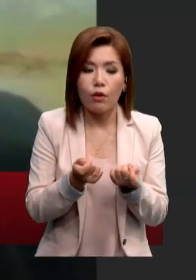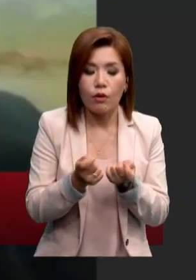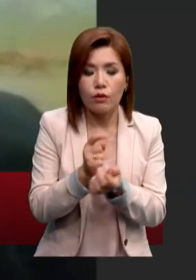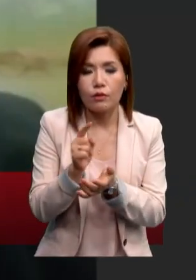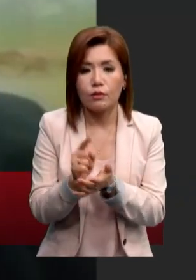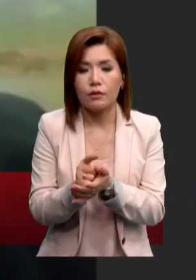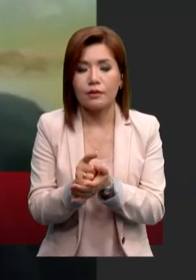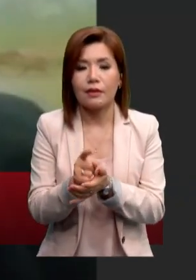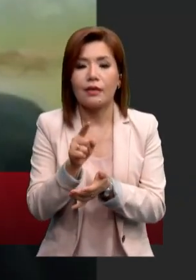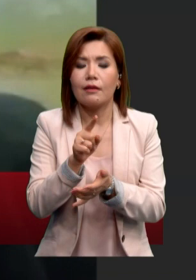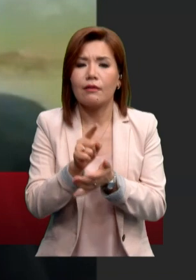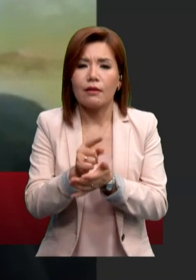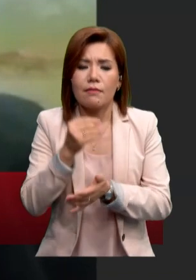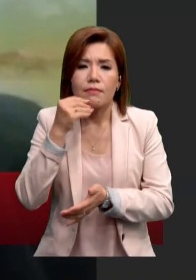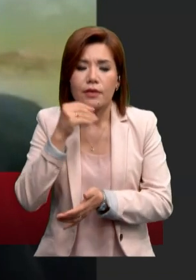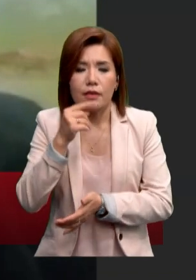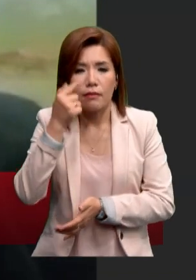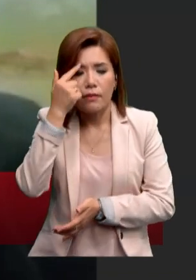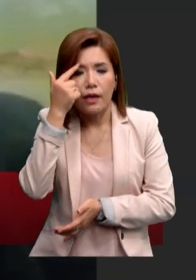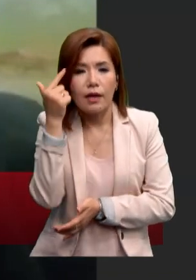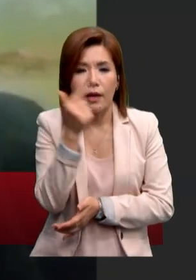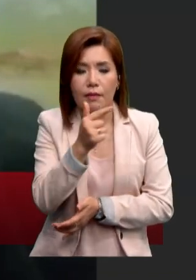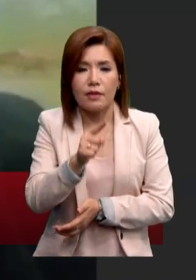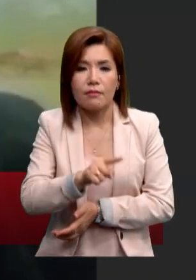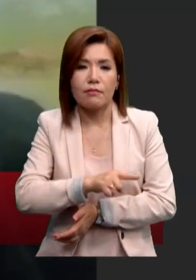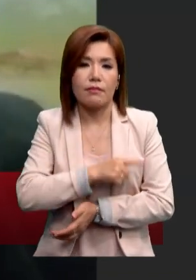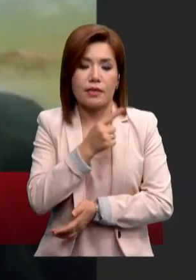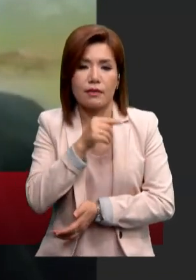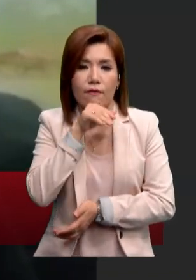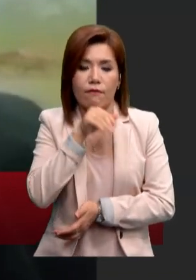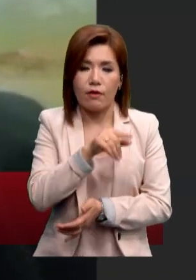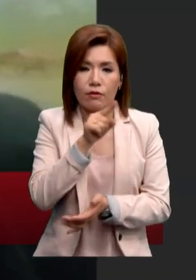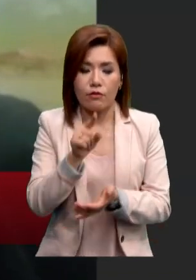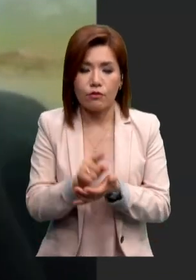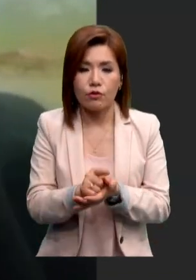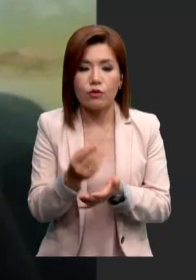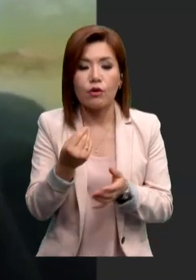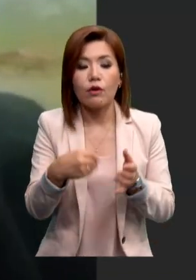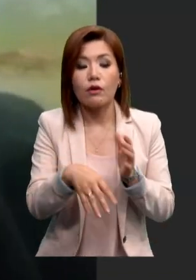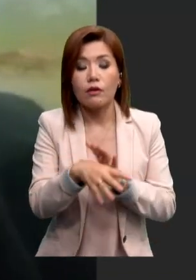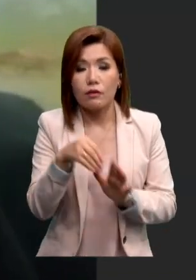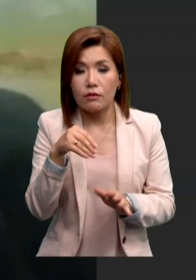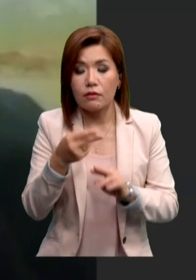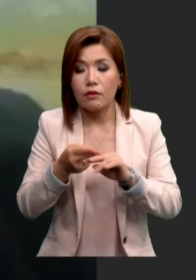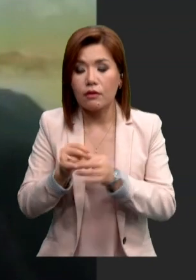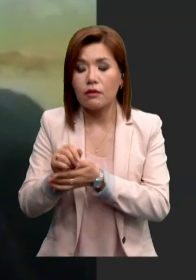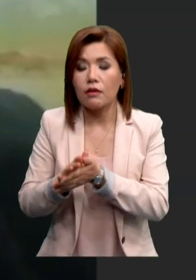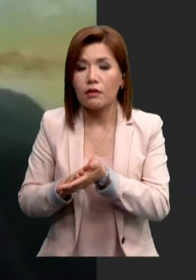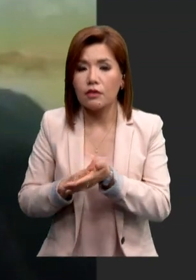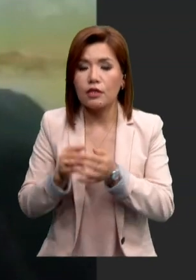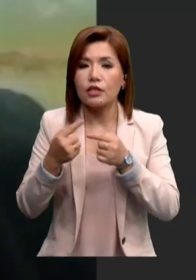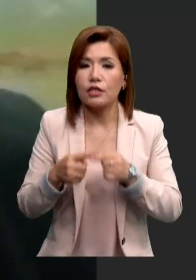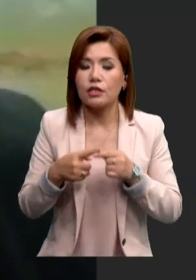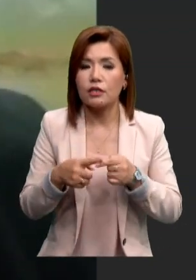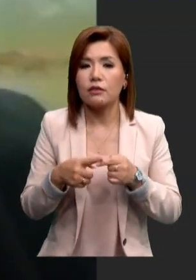поэтому здесь должна профессиональные инвесторы профессиональные инвестиционные фонды те кто владеет техническим средствами